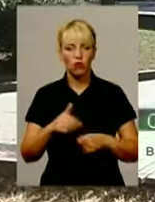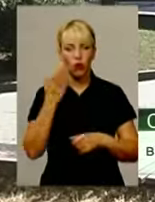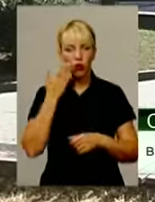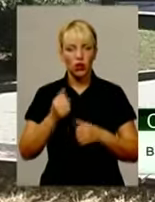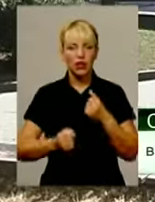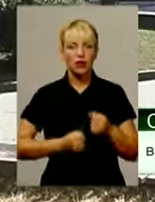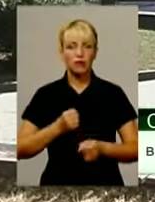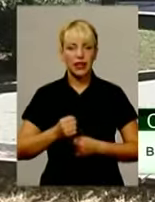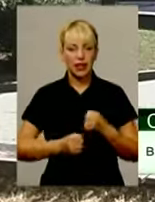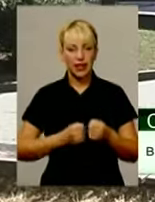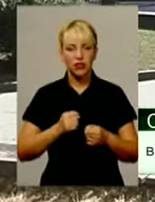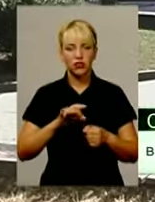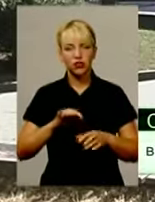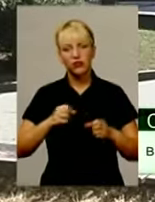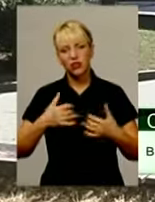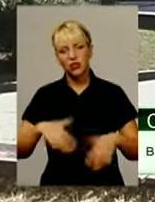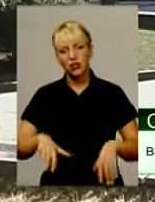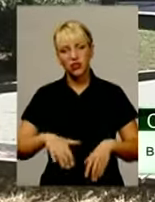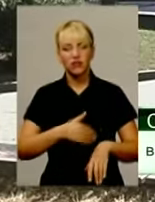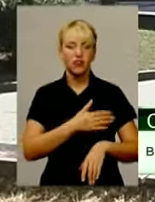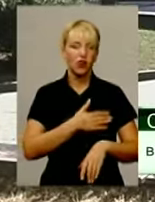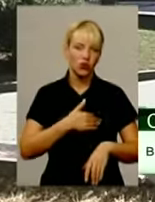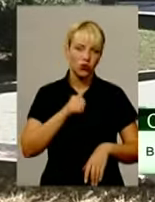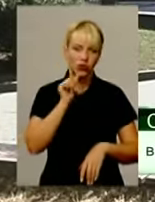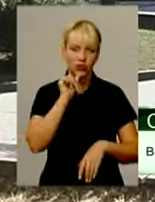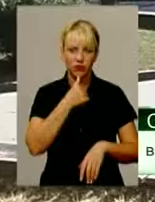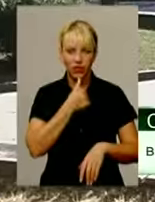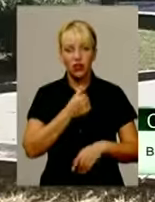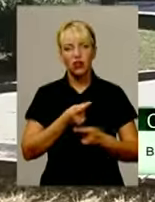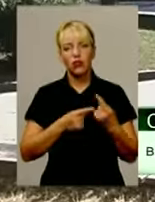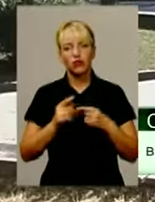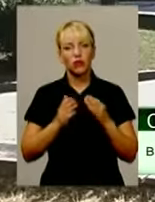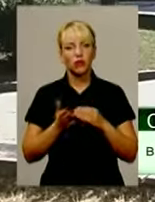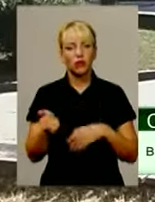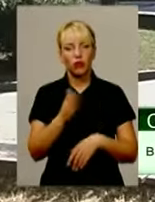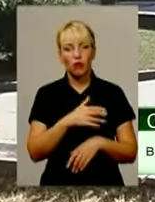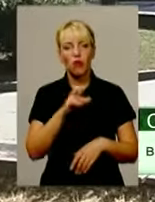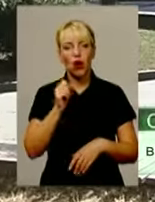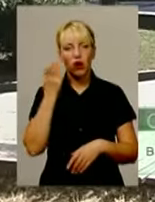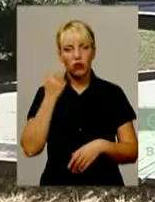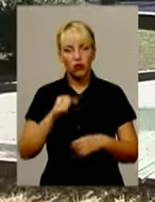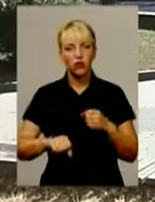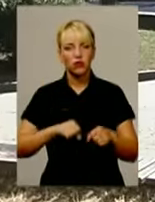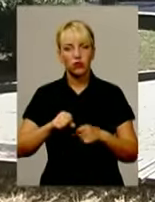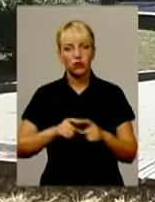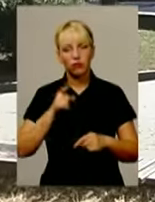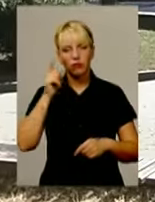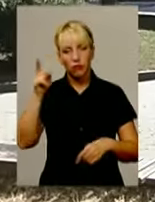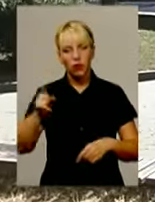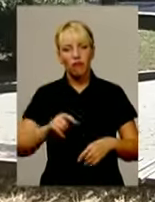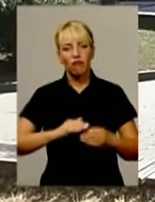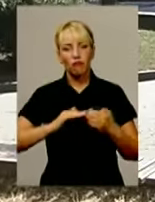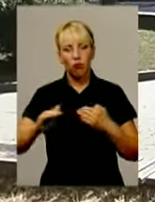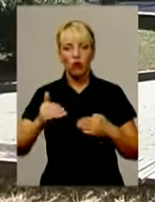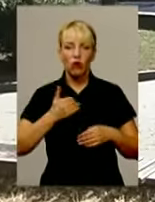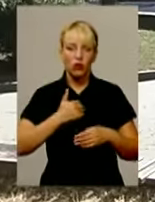бігаєш, то втратив мотивацію, не хочеться тобі. Розвернувся, пішов додому. А як на велосипеді заїхав десь в поле 50 кілометрів, то